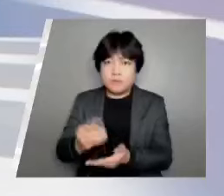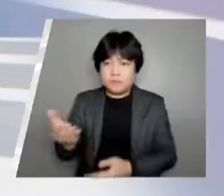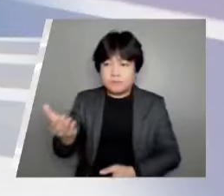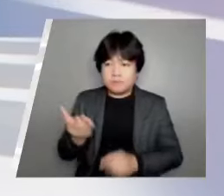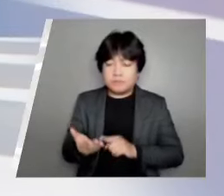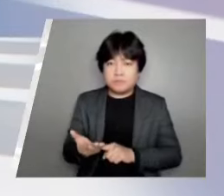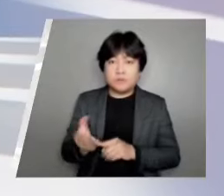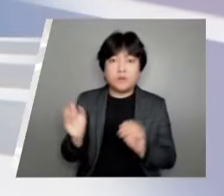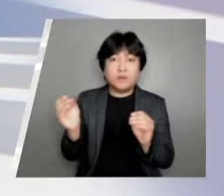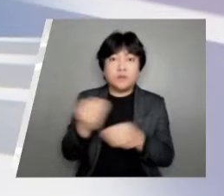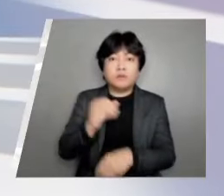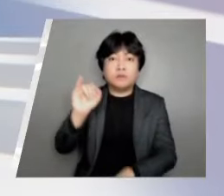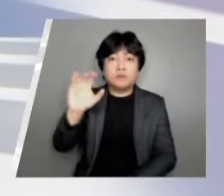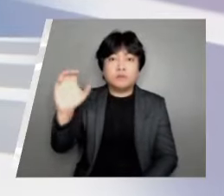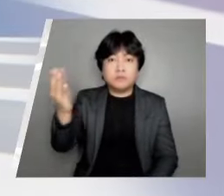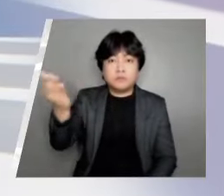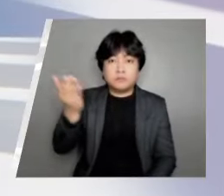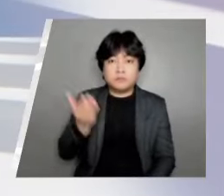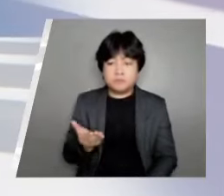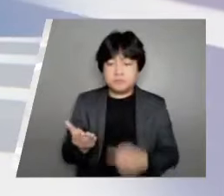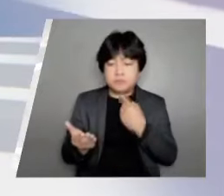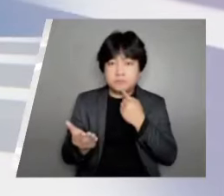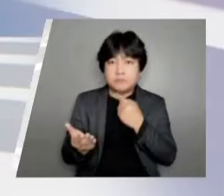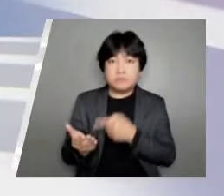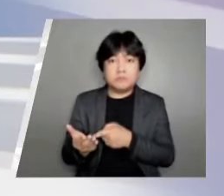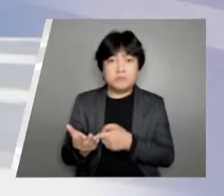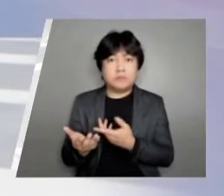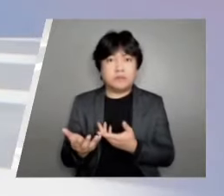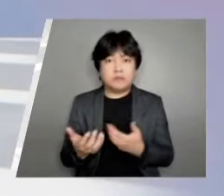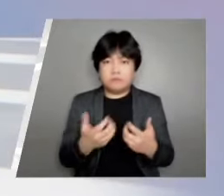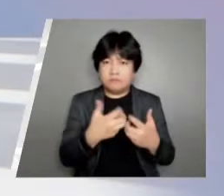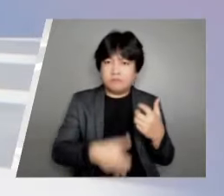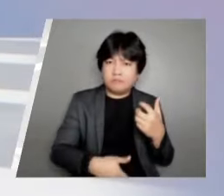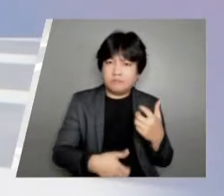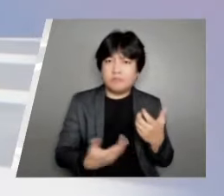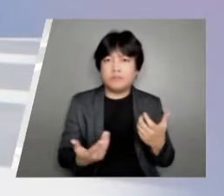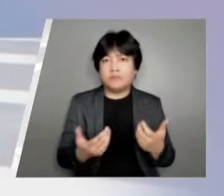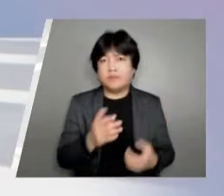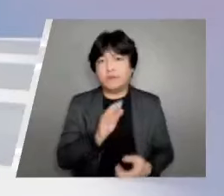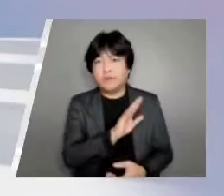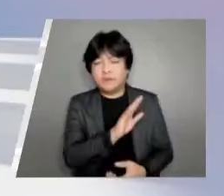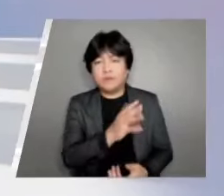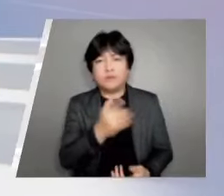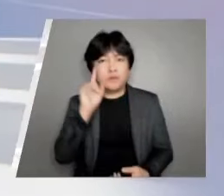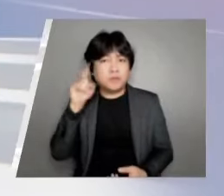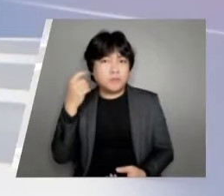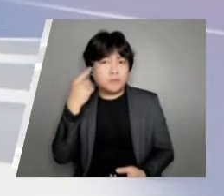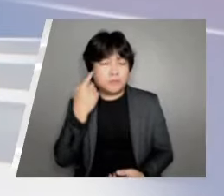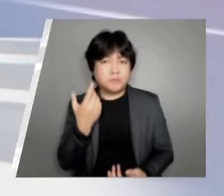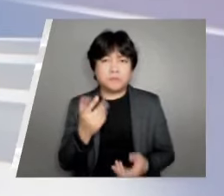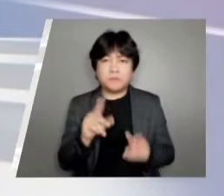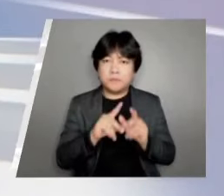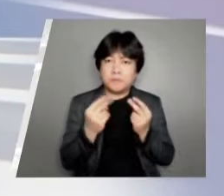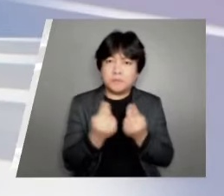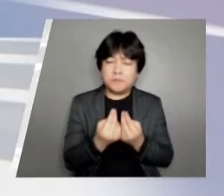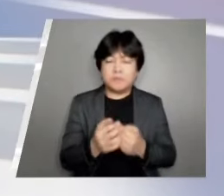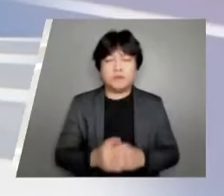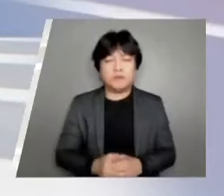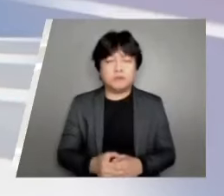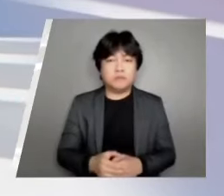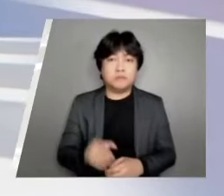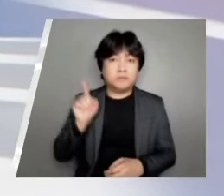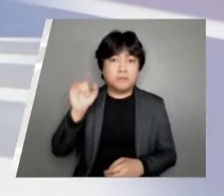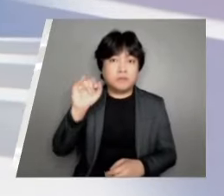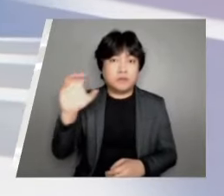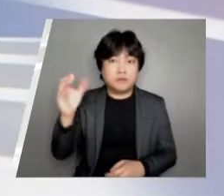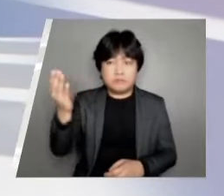Prosecutor na hindi ito nagkukomento sa mga pahayag ng mga gobyerno o kinatawan ng Estado. Hindi rin daw nila mabeberipika o